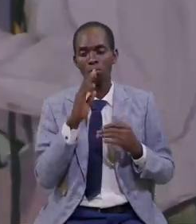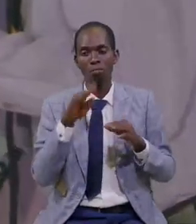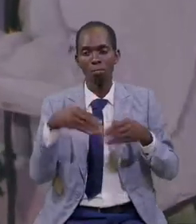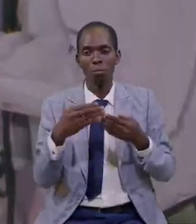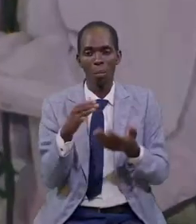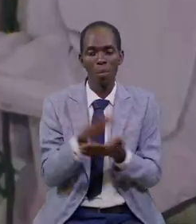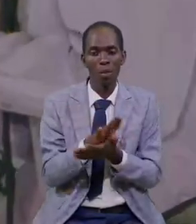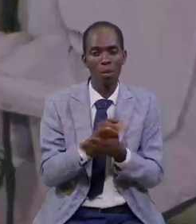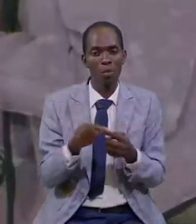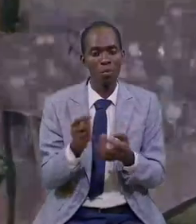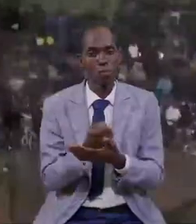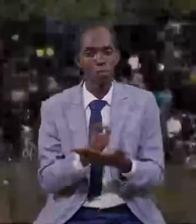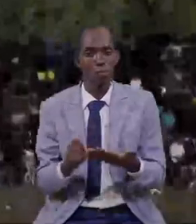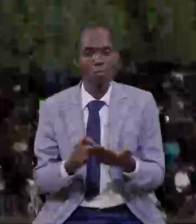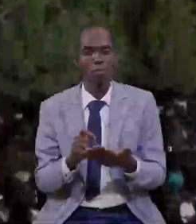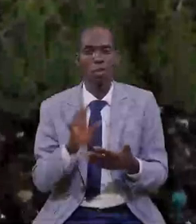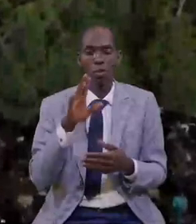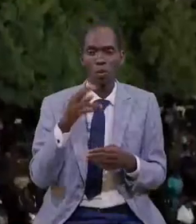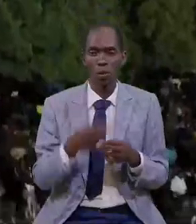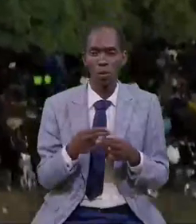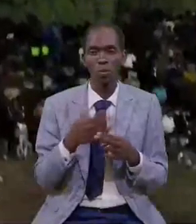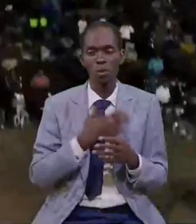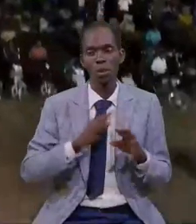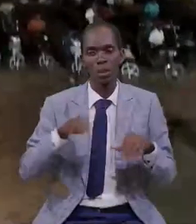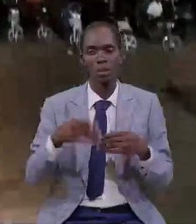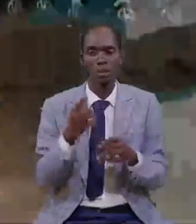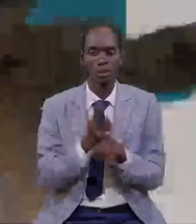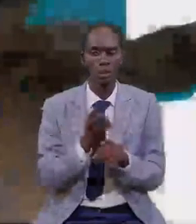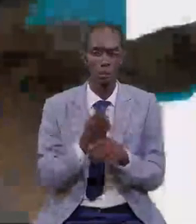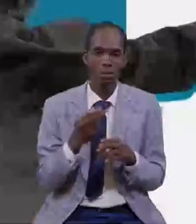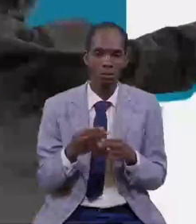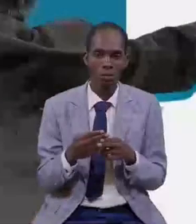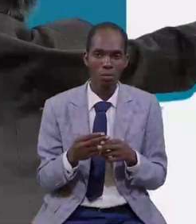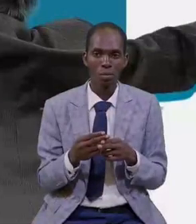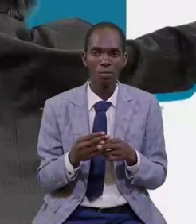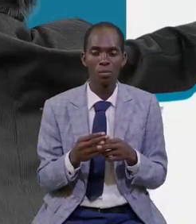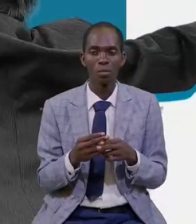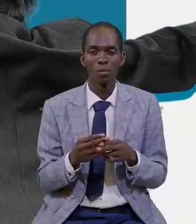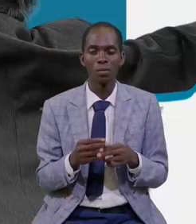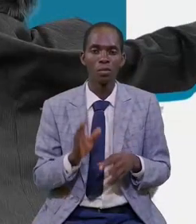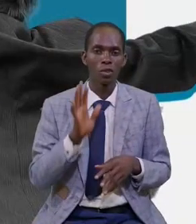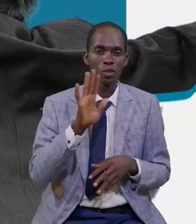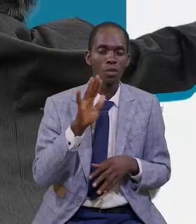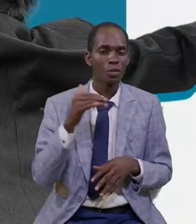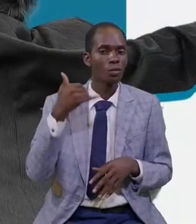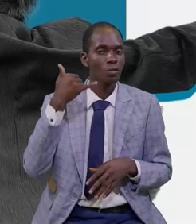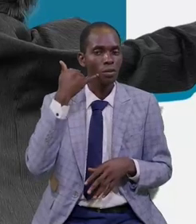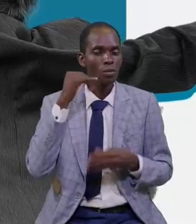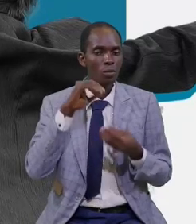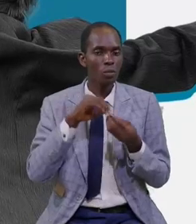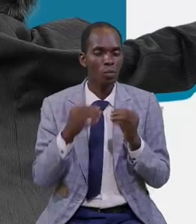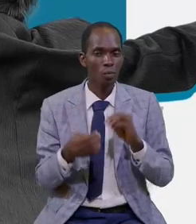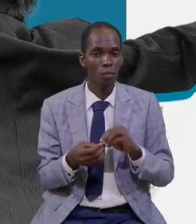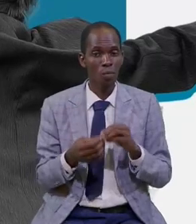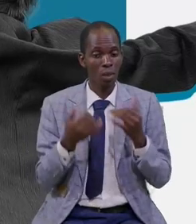donnez vos informations correctes au conseiller pour nous permettre de pouvoir vous contacter facilement après vous qui